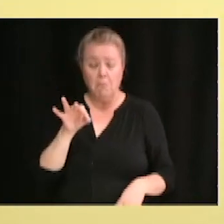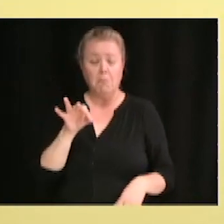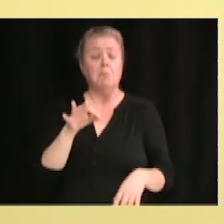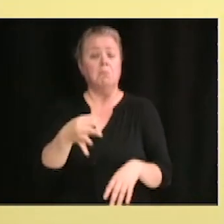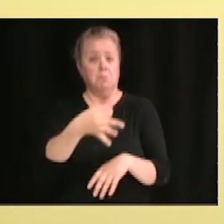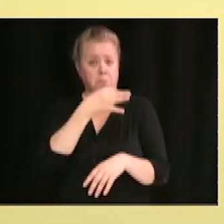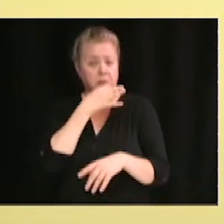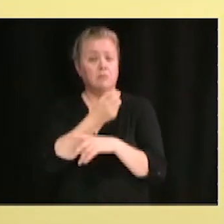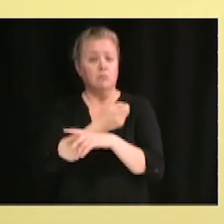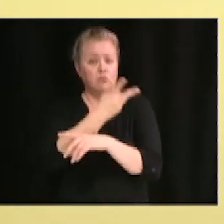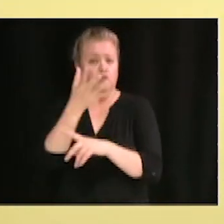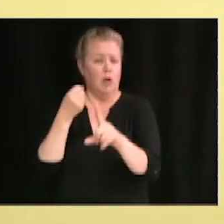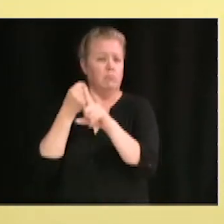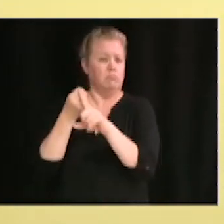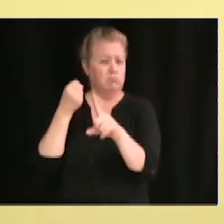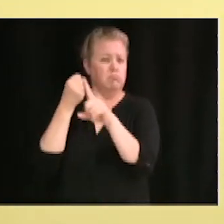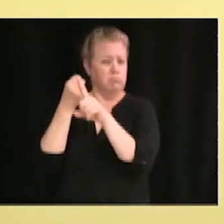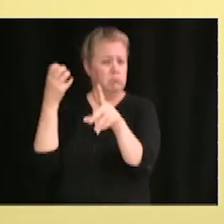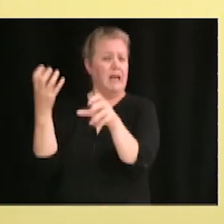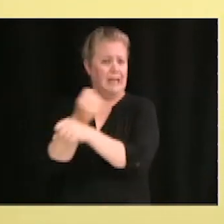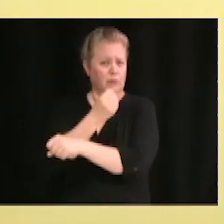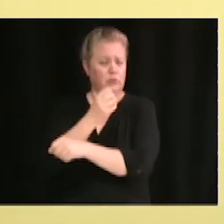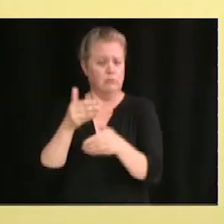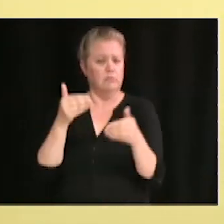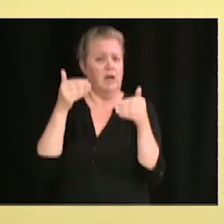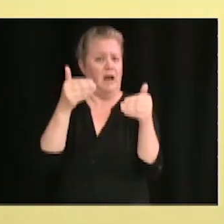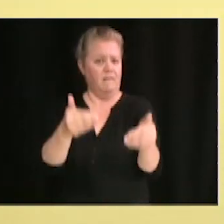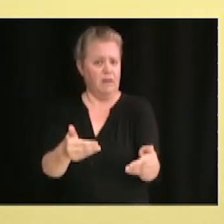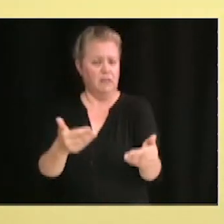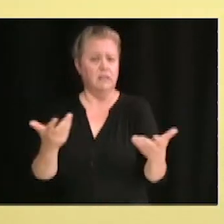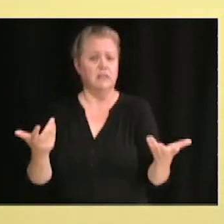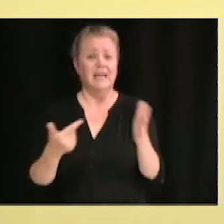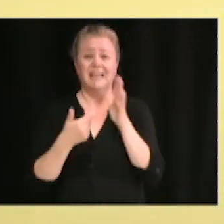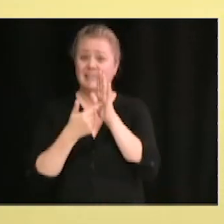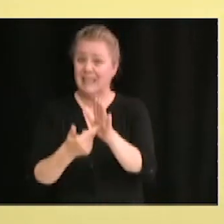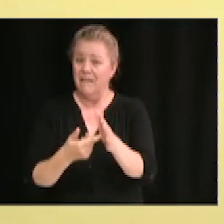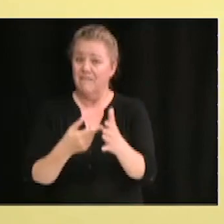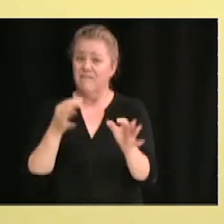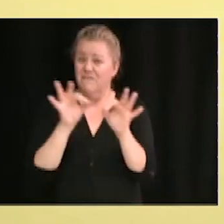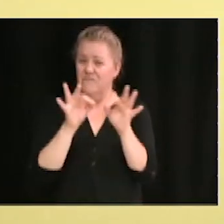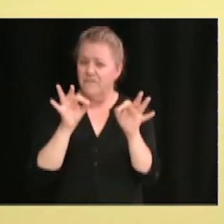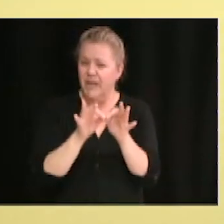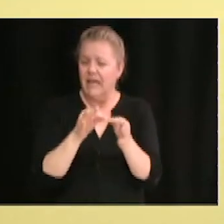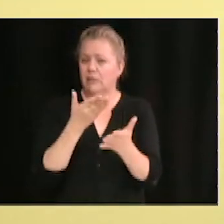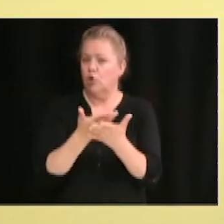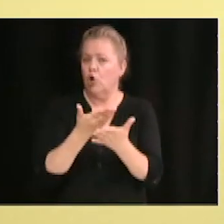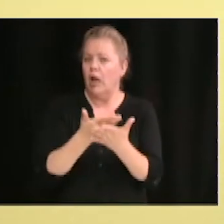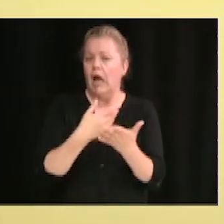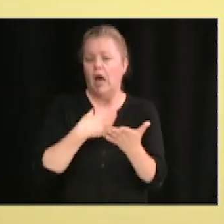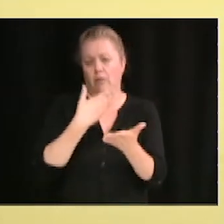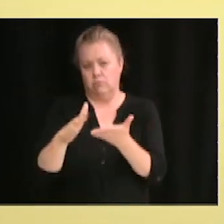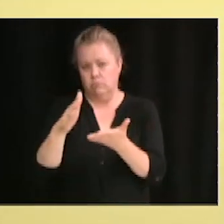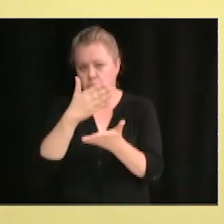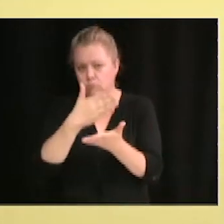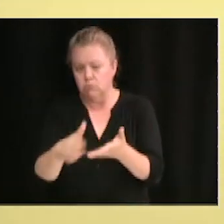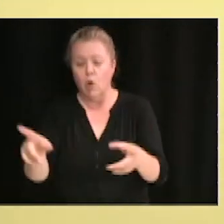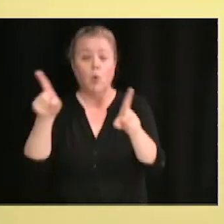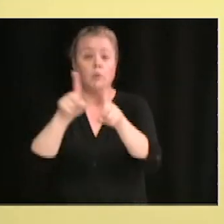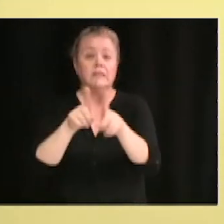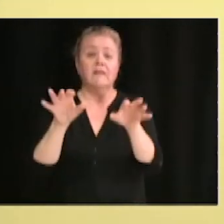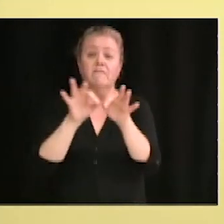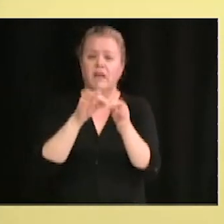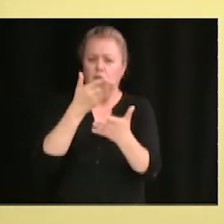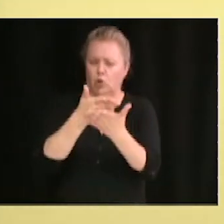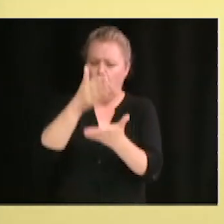qui vivaient des moments plus difficiles. L'étalement des paiements des frais scolaires, l'harmonisation des frais scolaires à la baisse, être sensible aux besoins